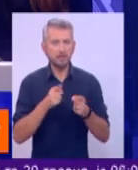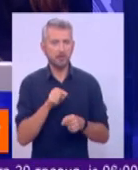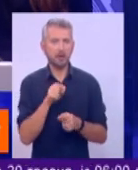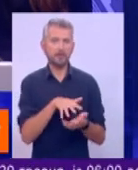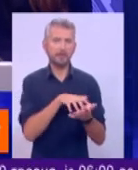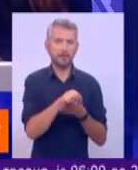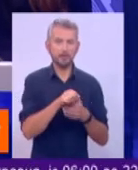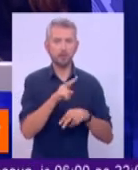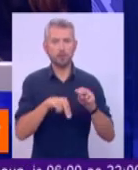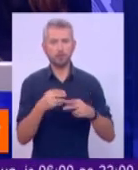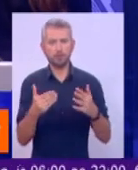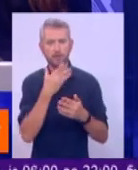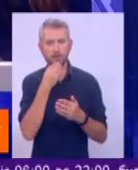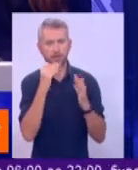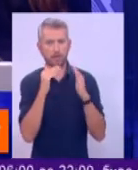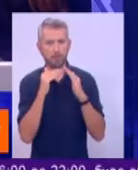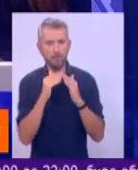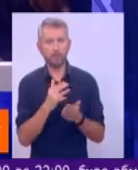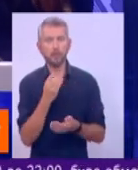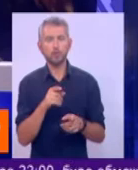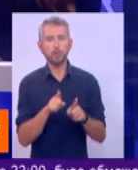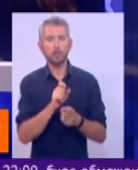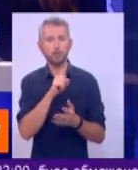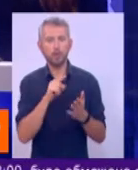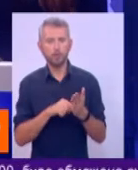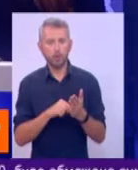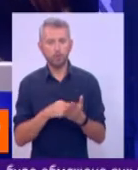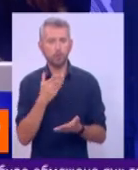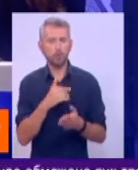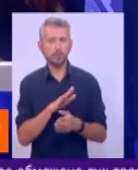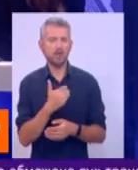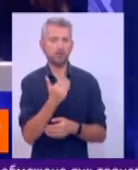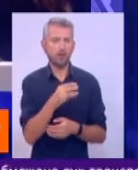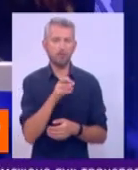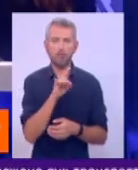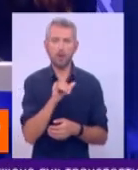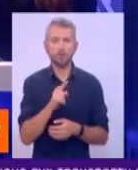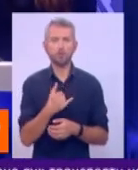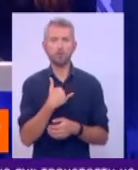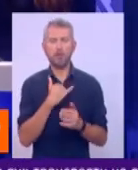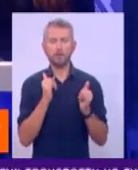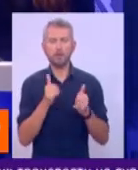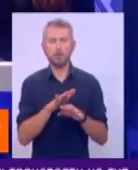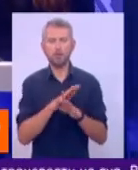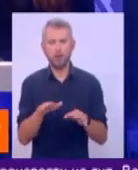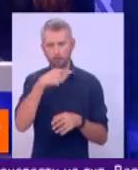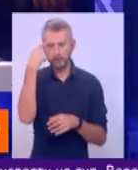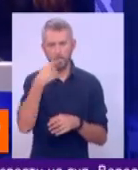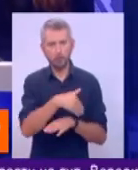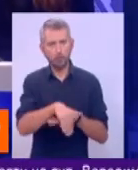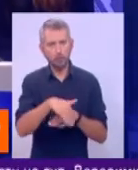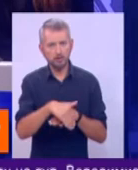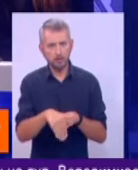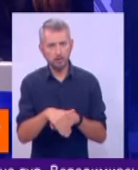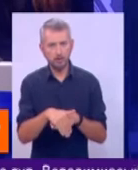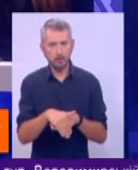снести и поставить красивые дома? И еще такой вопрос. А, может, это не к вам, а так к мэру. Почему у нас не поливаются в жару улицы?